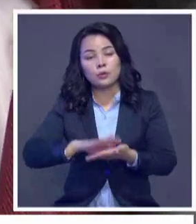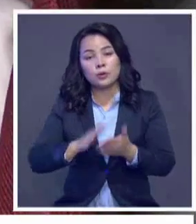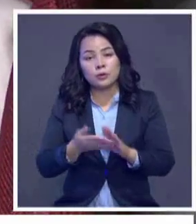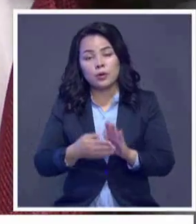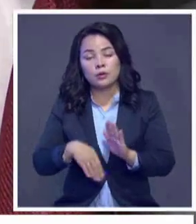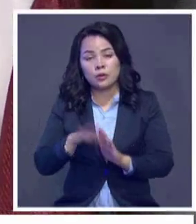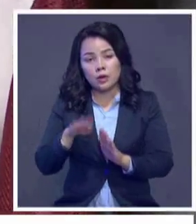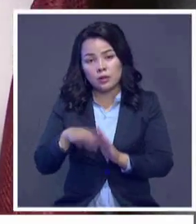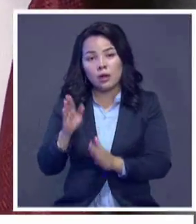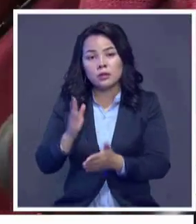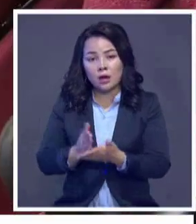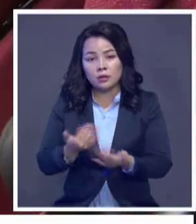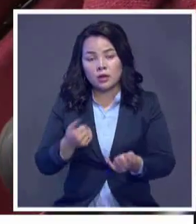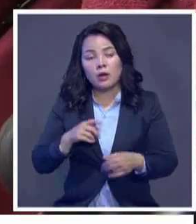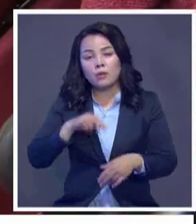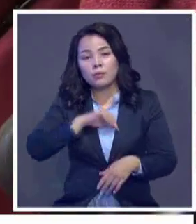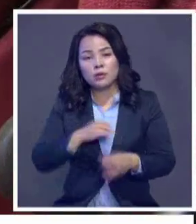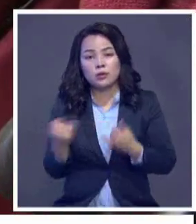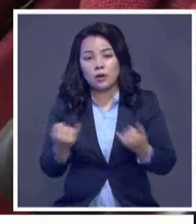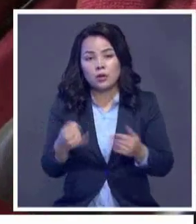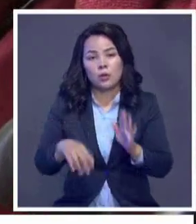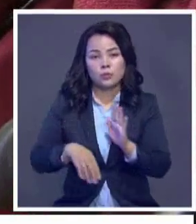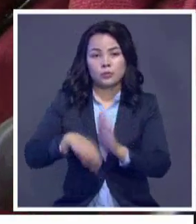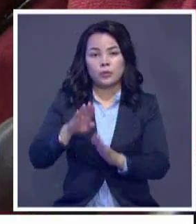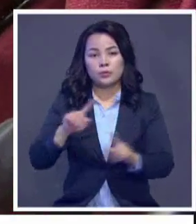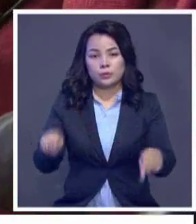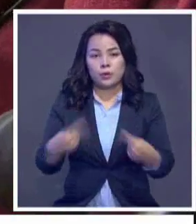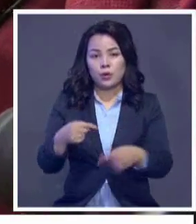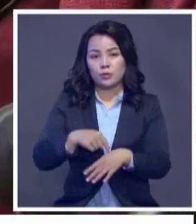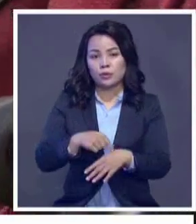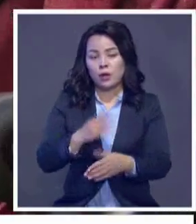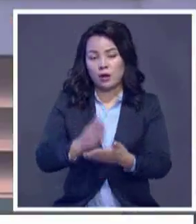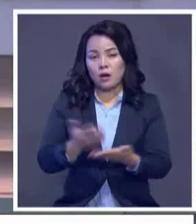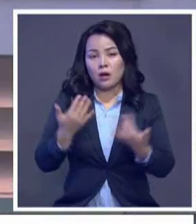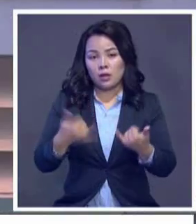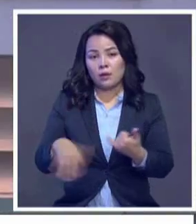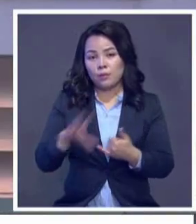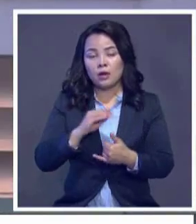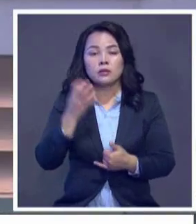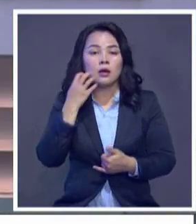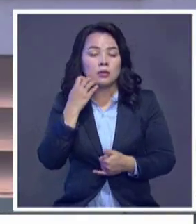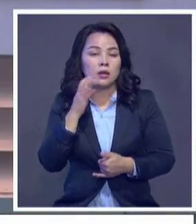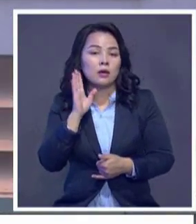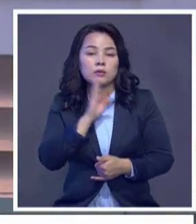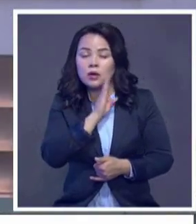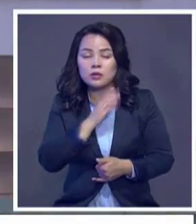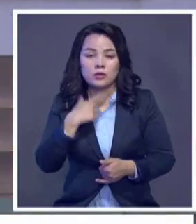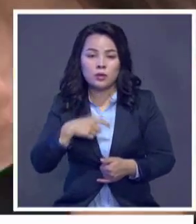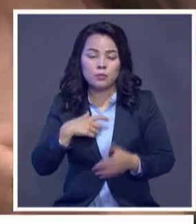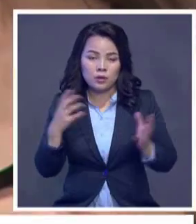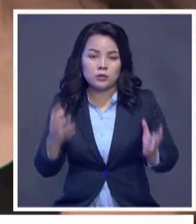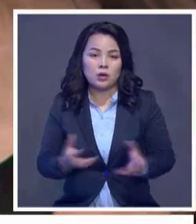Мазасыздану азайып, көңіл күйі көтерілді. Ал мамандардың пікірінше, бұндай аурулар әйелдердің жүкті кездерінде